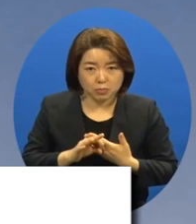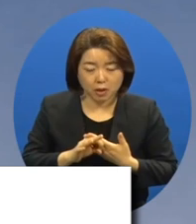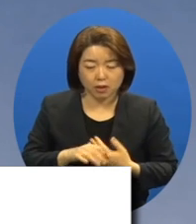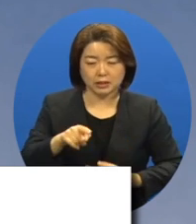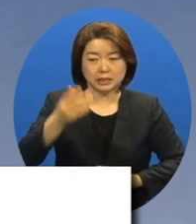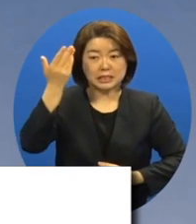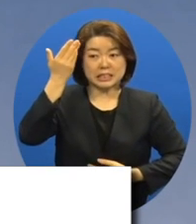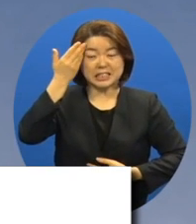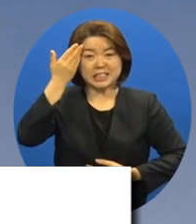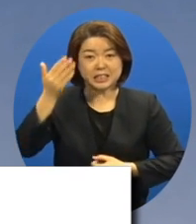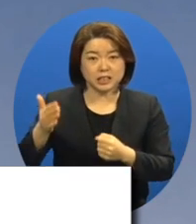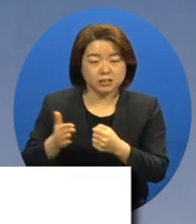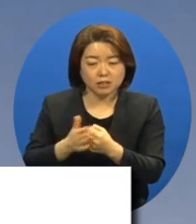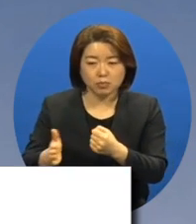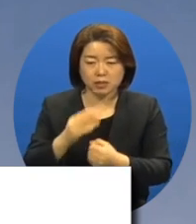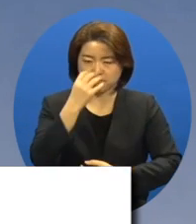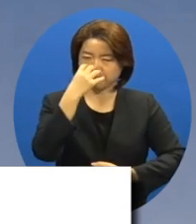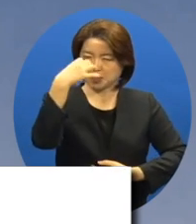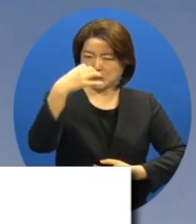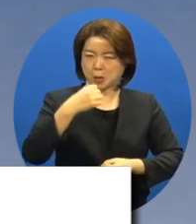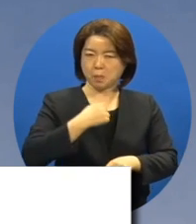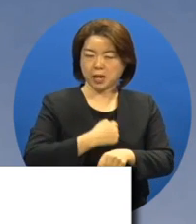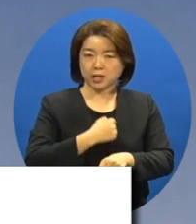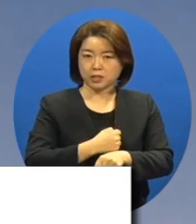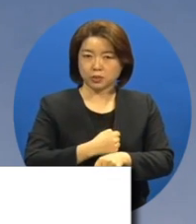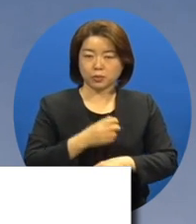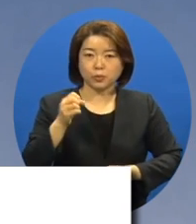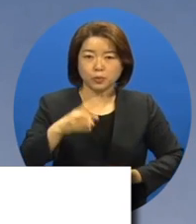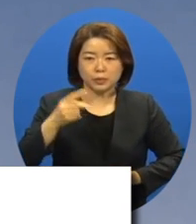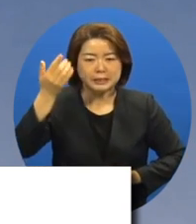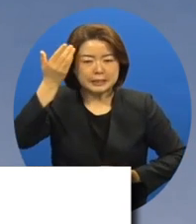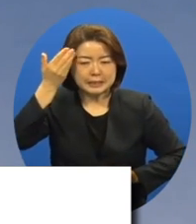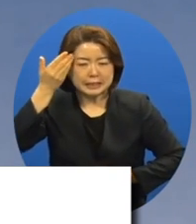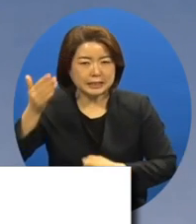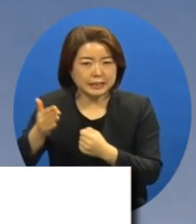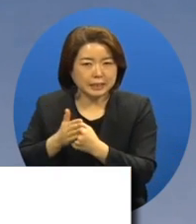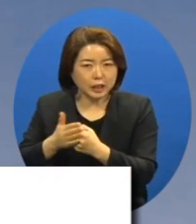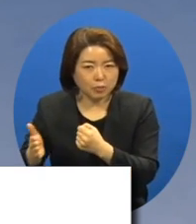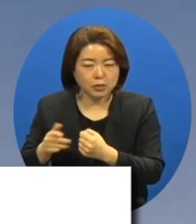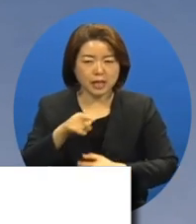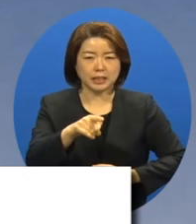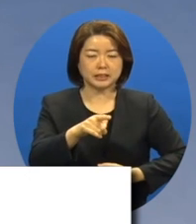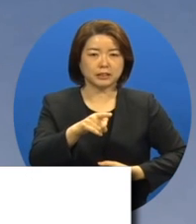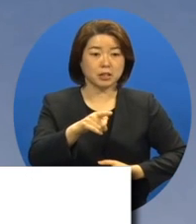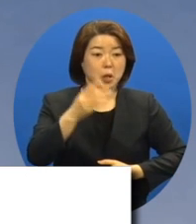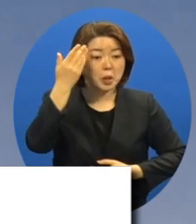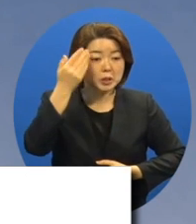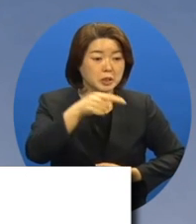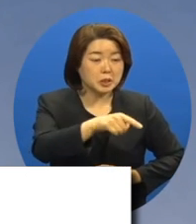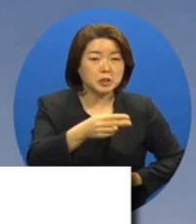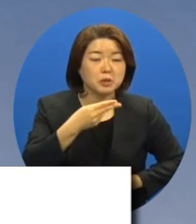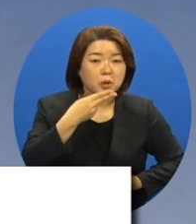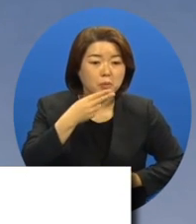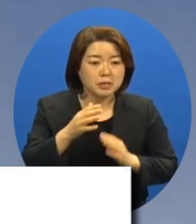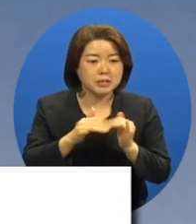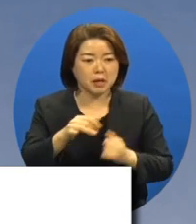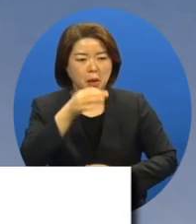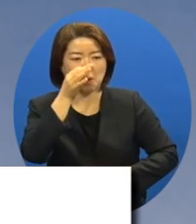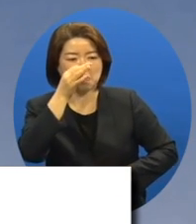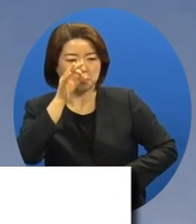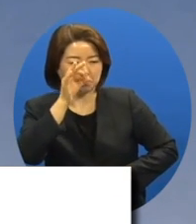지식 때문에 교 말해지고 그 지식 때문에 그런 지식이 없는 사람을 무시하는 일이